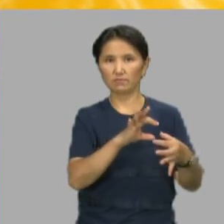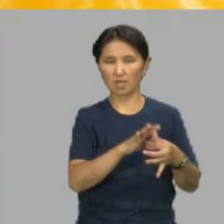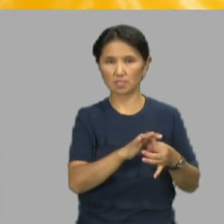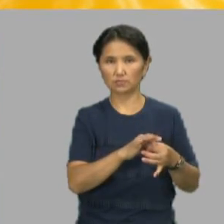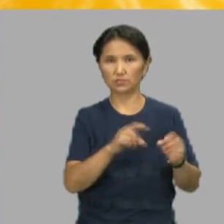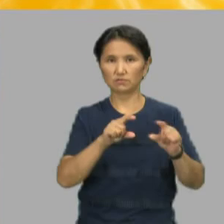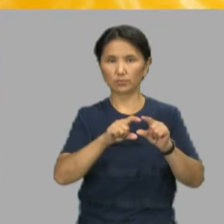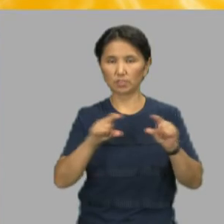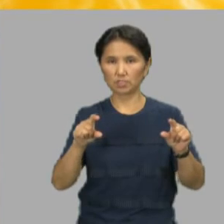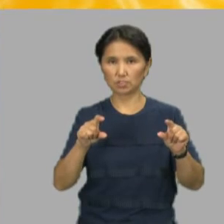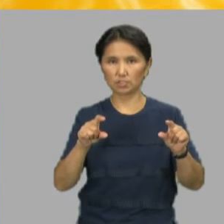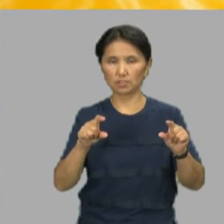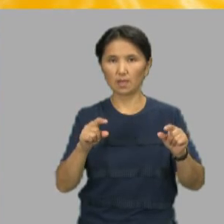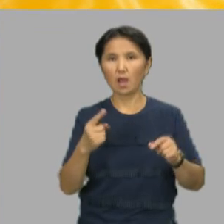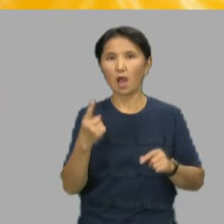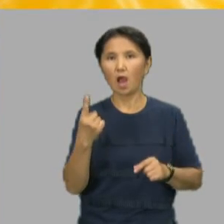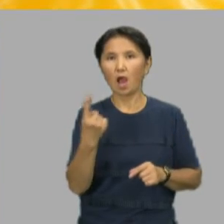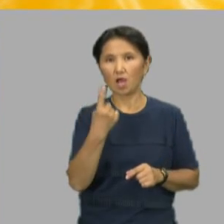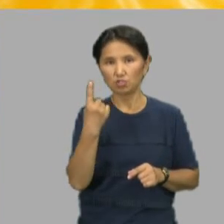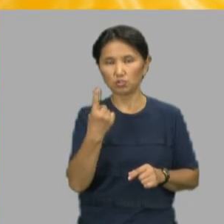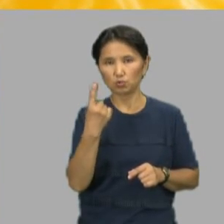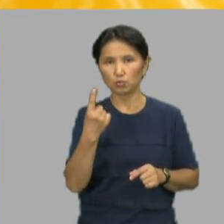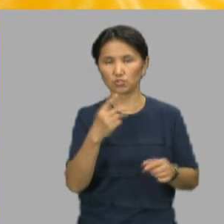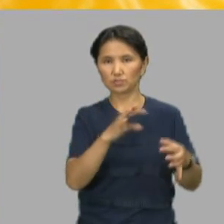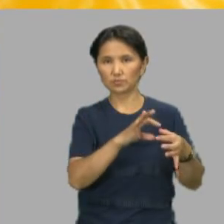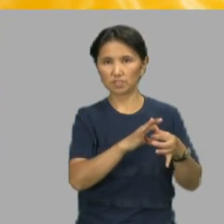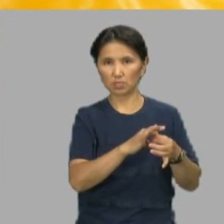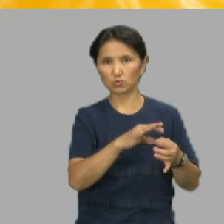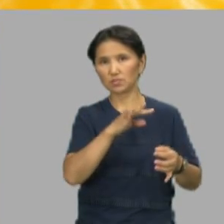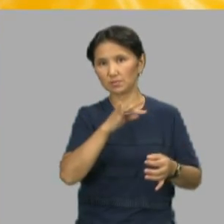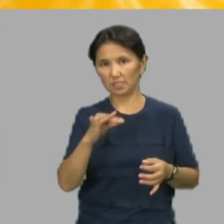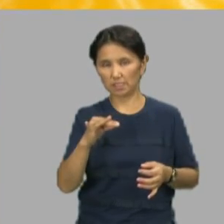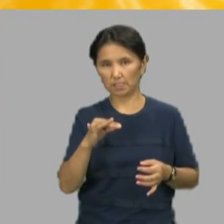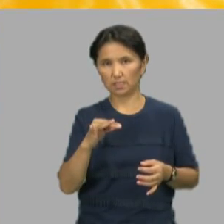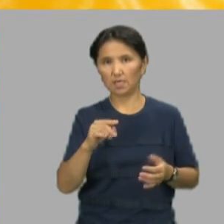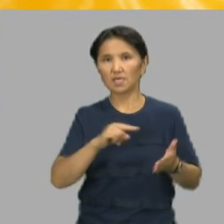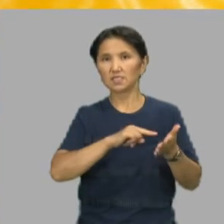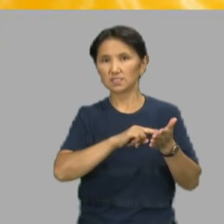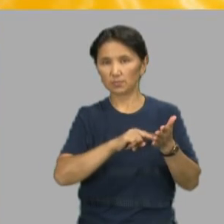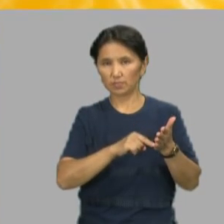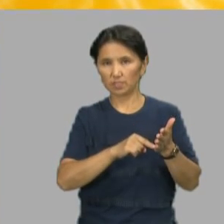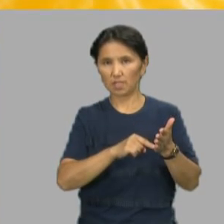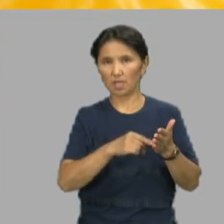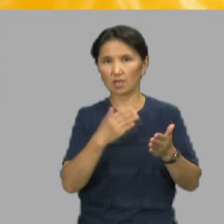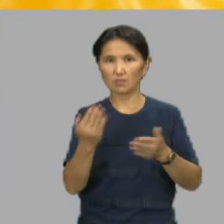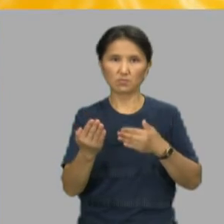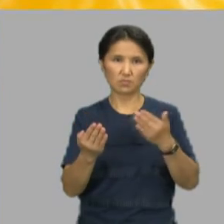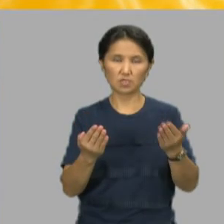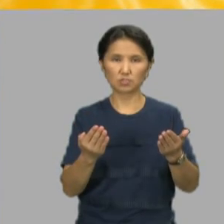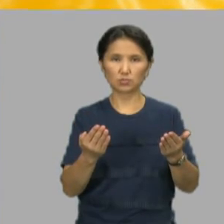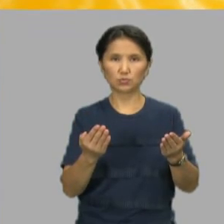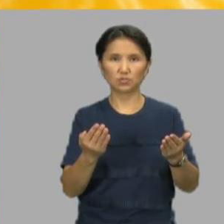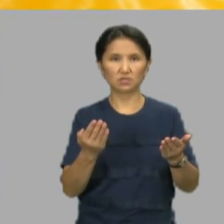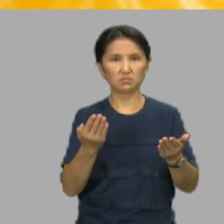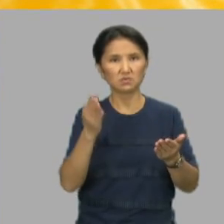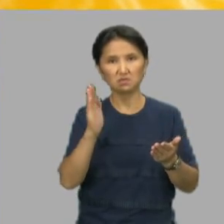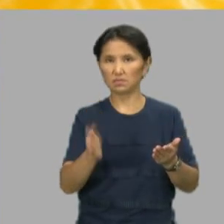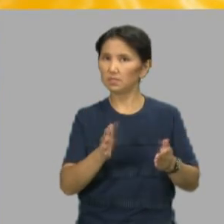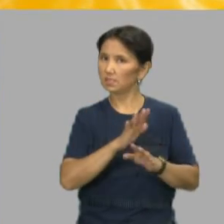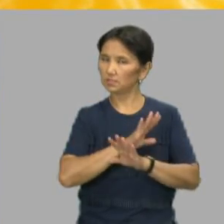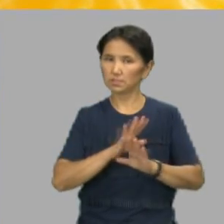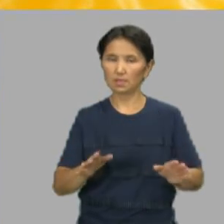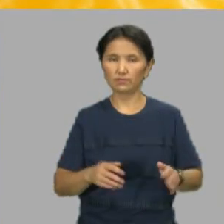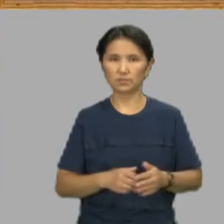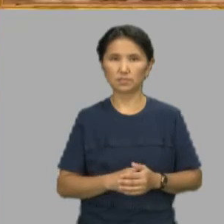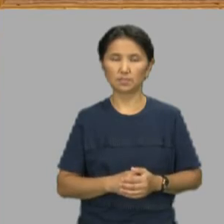в предложении одиночным союзом «и», запятая между ними не ставится.